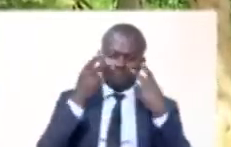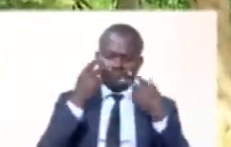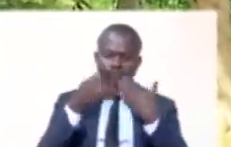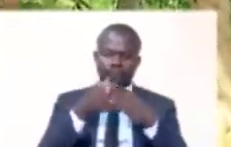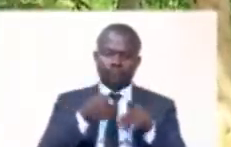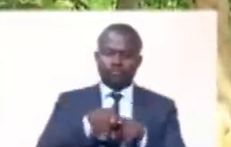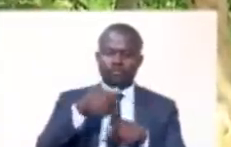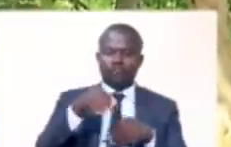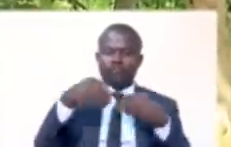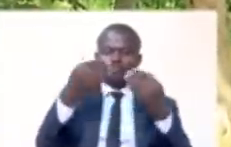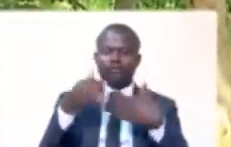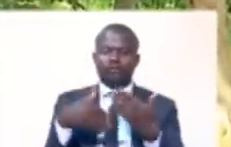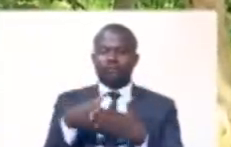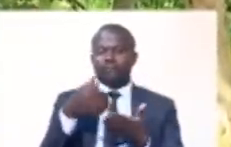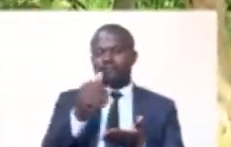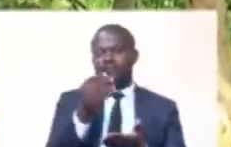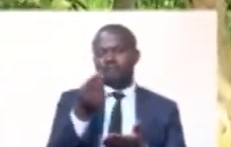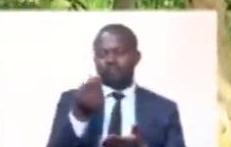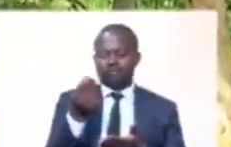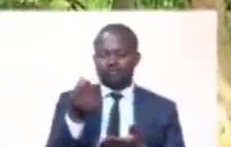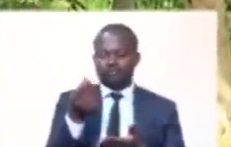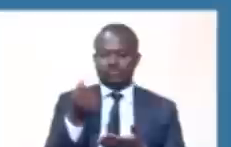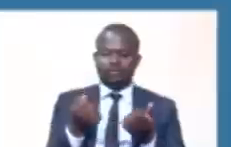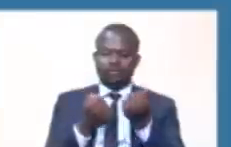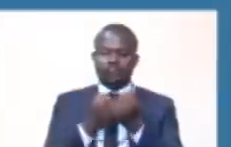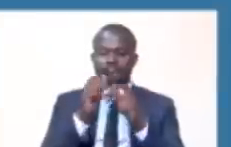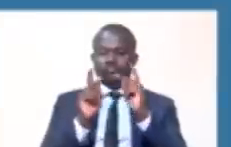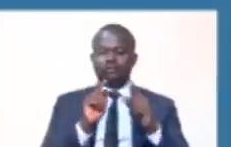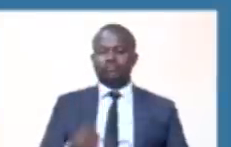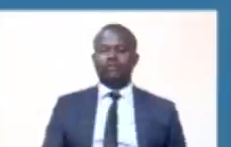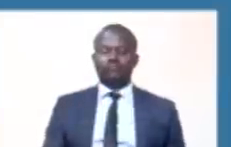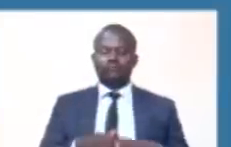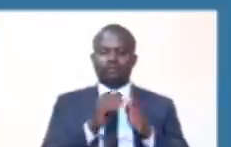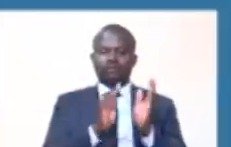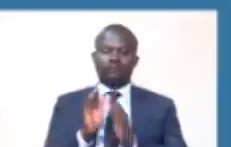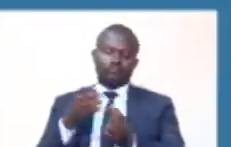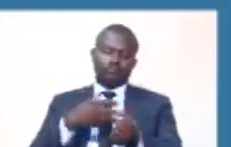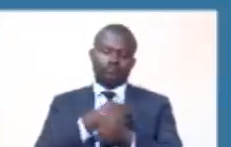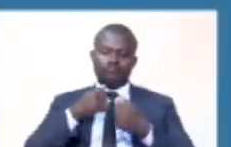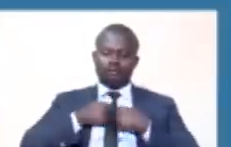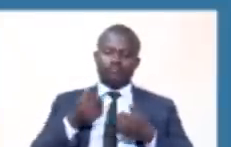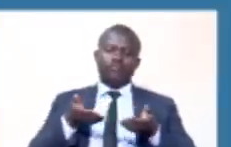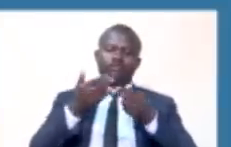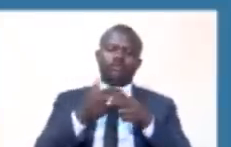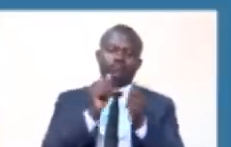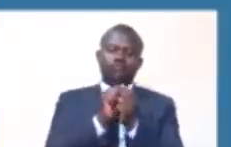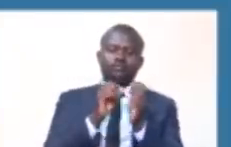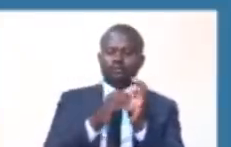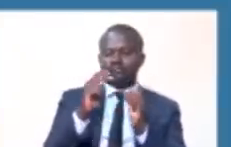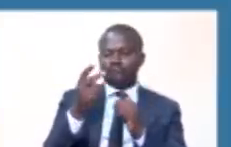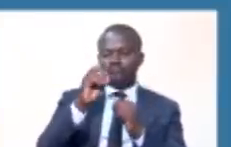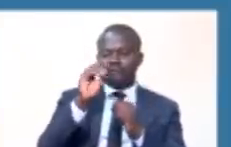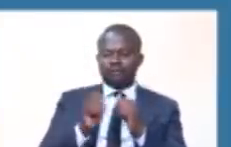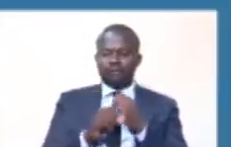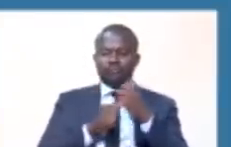bahabwe ari amafaranga agoboka abantu. Biteganijwe ko ubukungu bw'u Rwanda buzazamuka ku gipimo cy'10.2% uyu